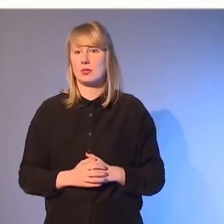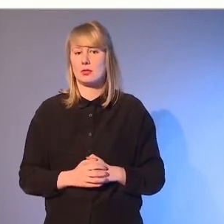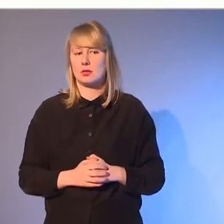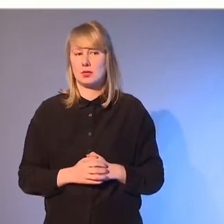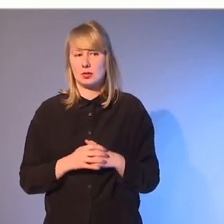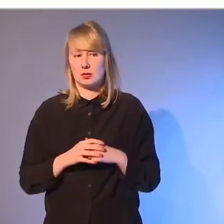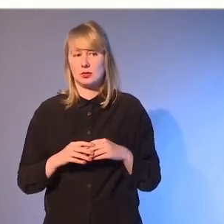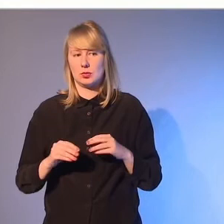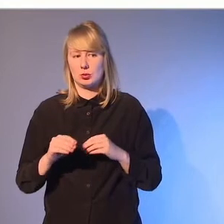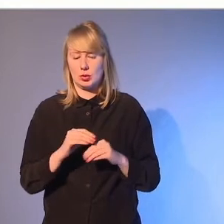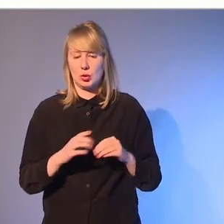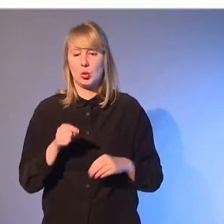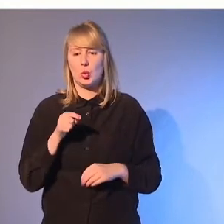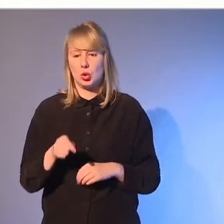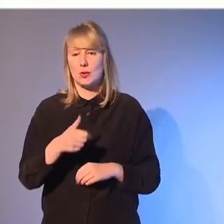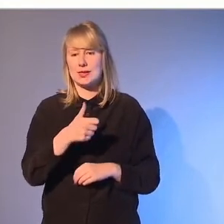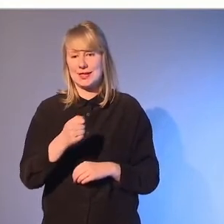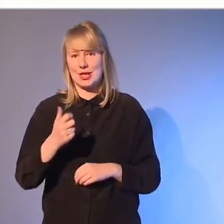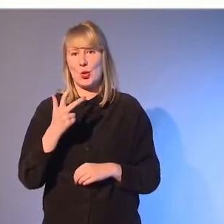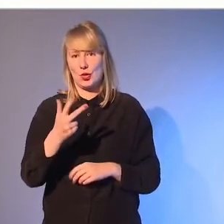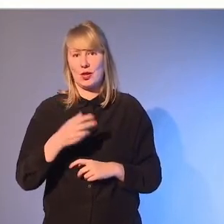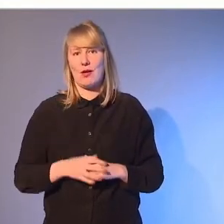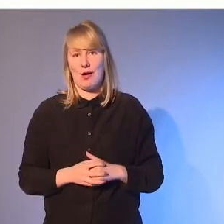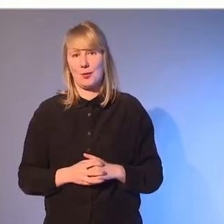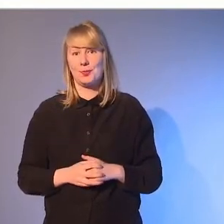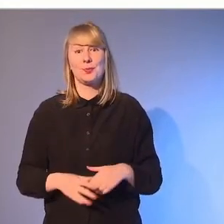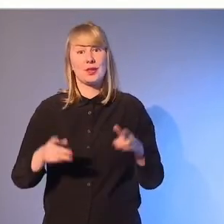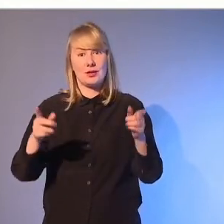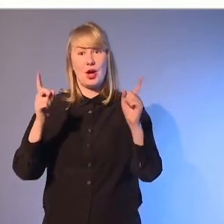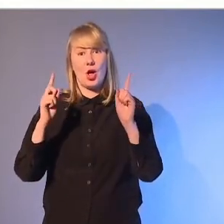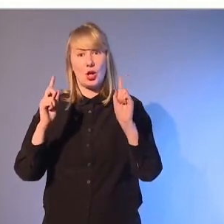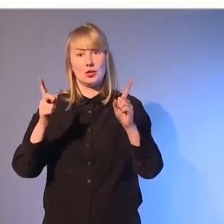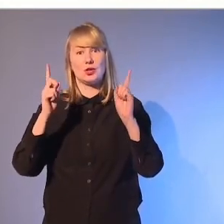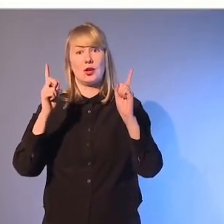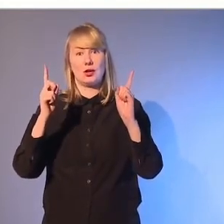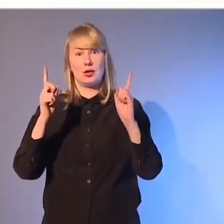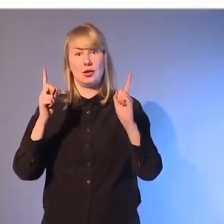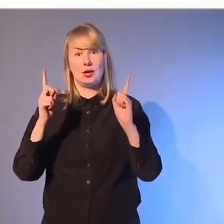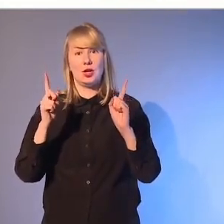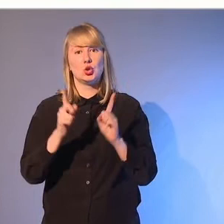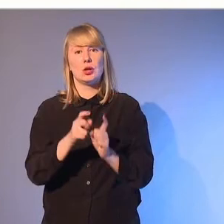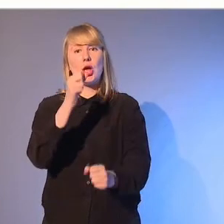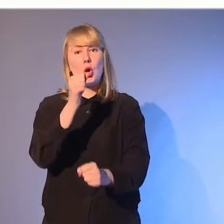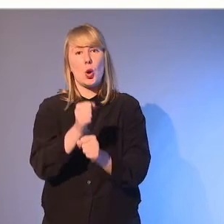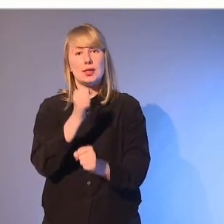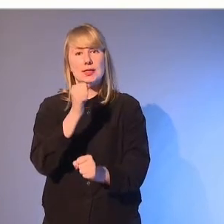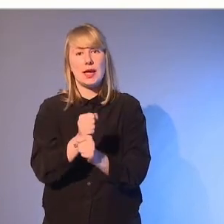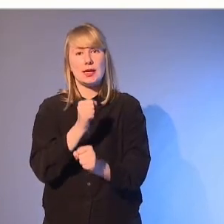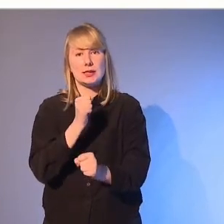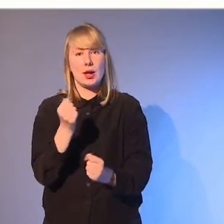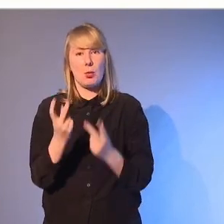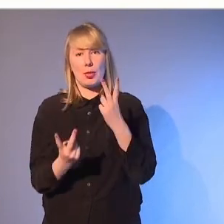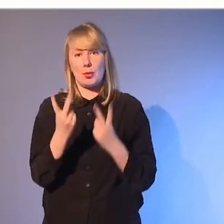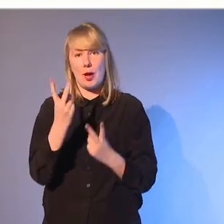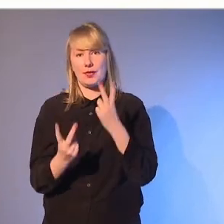det 168. Altså et sånt konkretiseringsstykke i